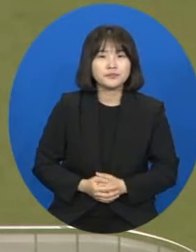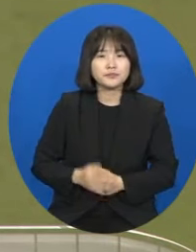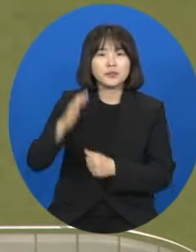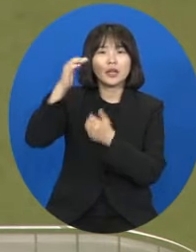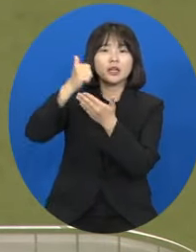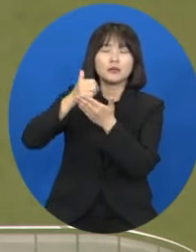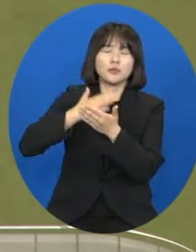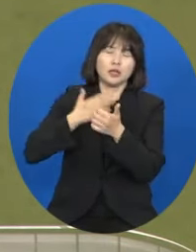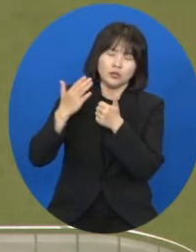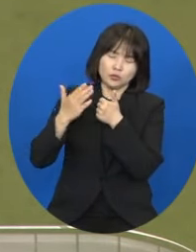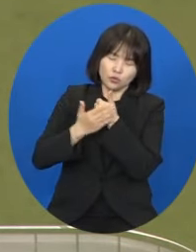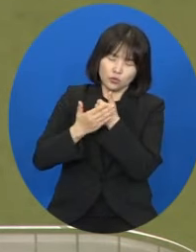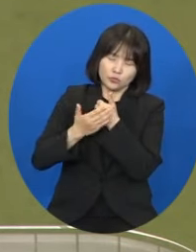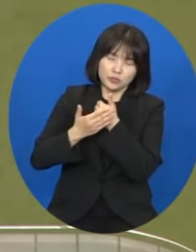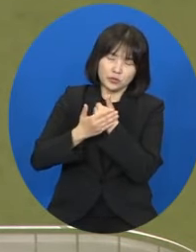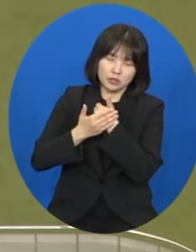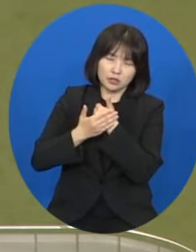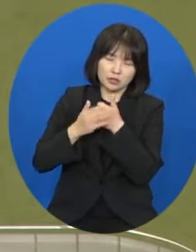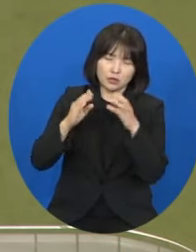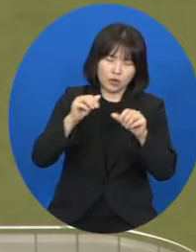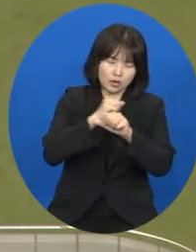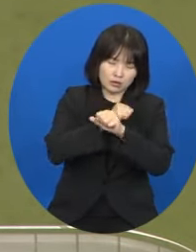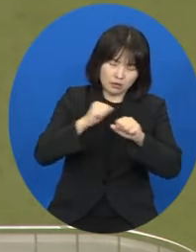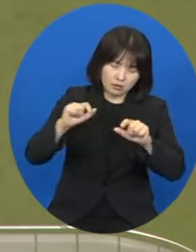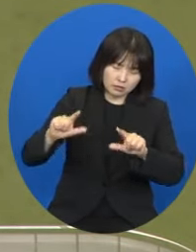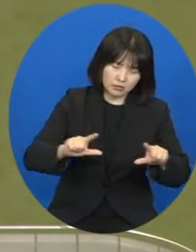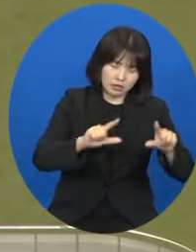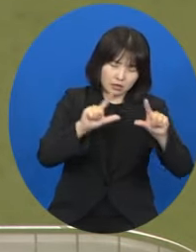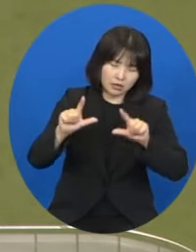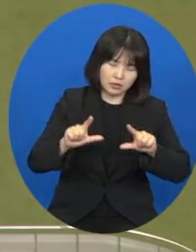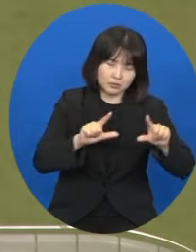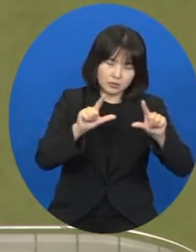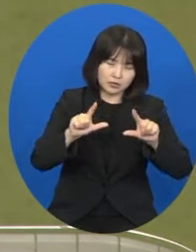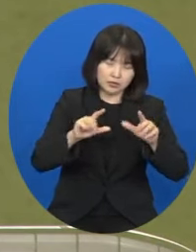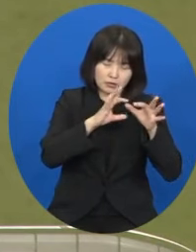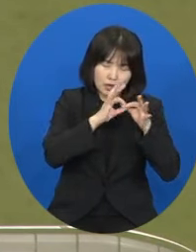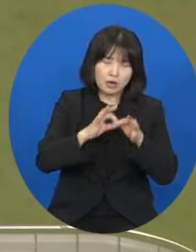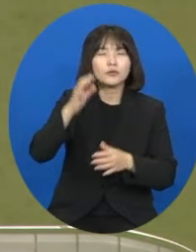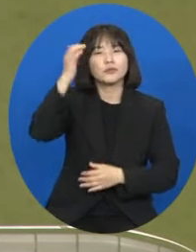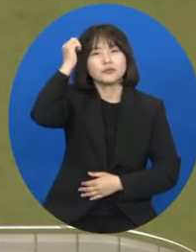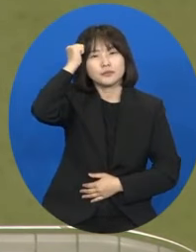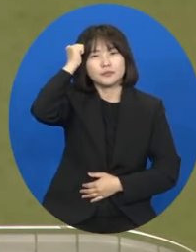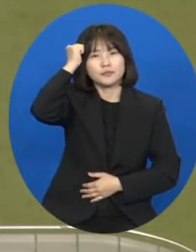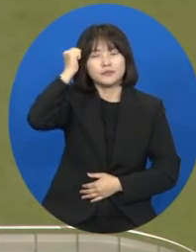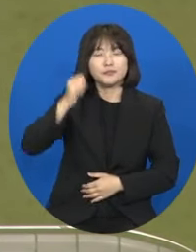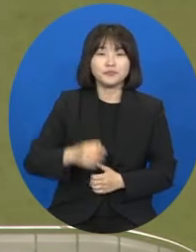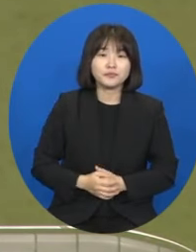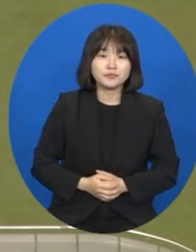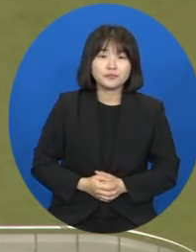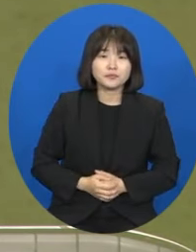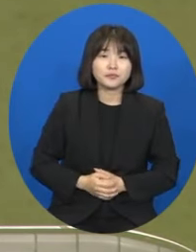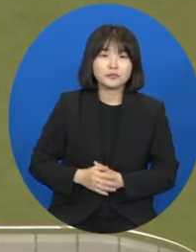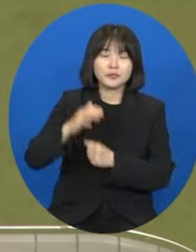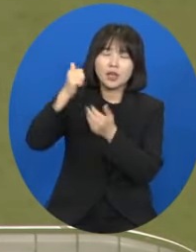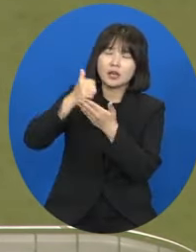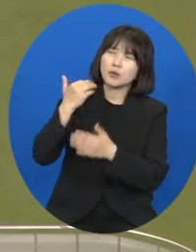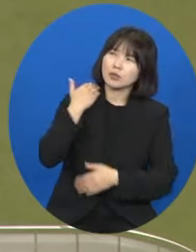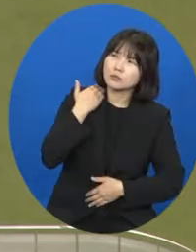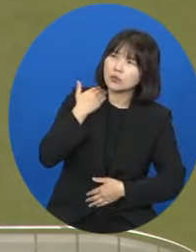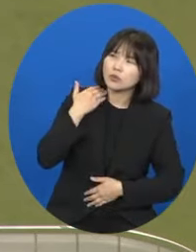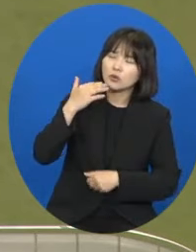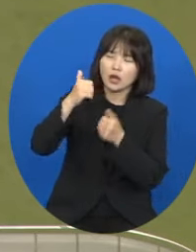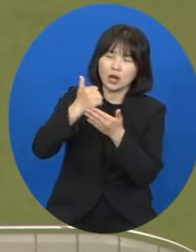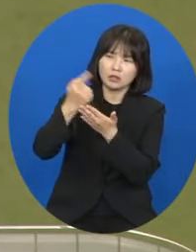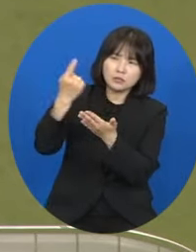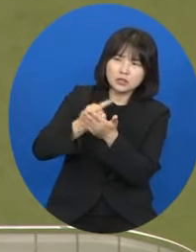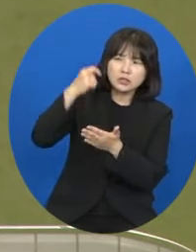하나님은 나의 도움이시다를 광야를 지나면서 내내 잊지 않는 거예요. 하나님 보이지 않는 것 같고 임재가 느껴지지